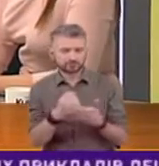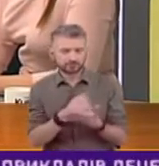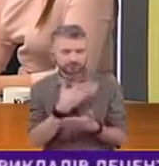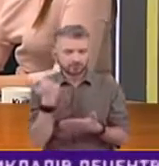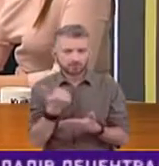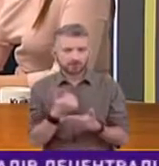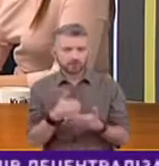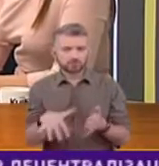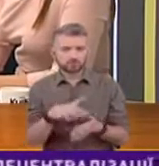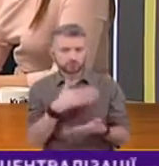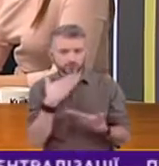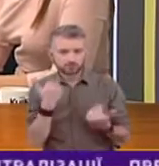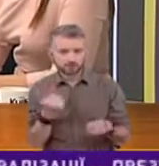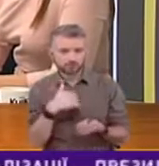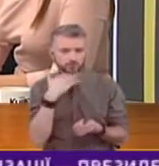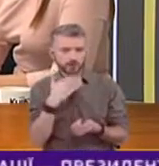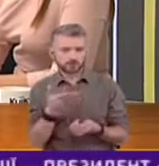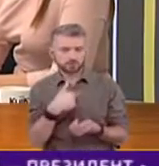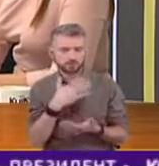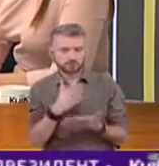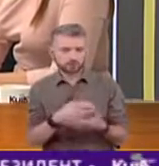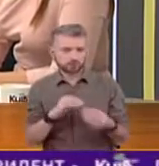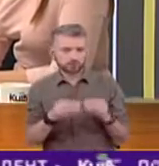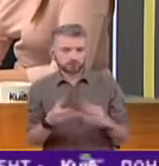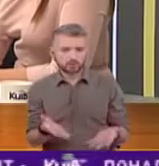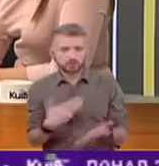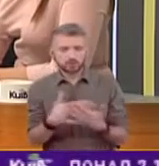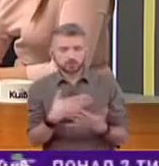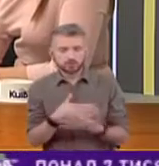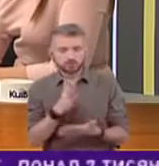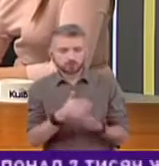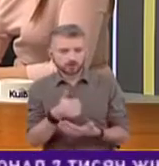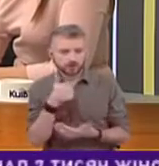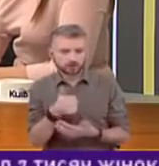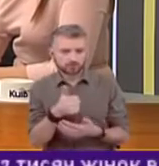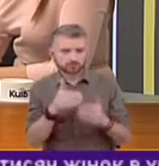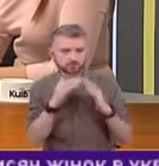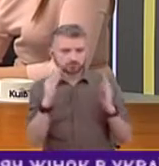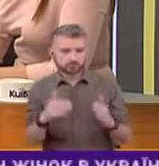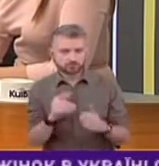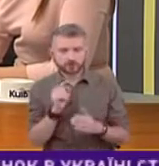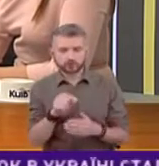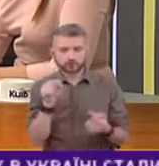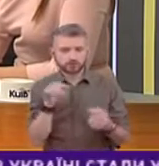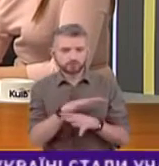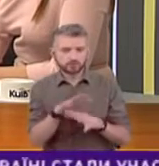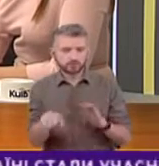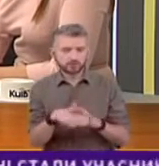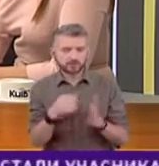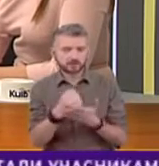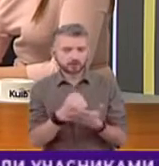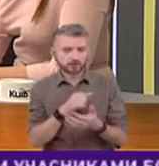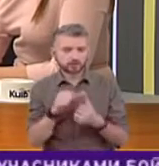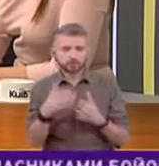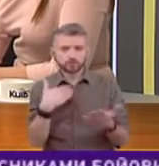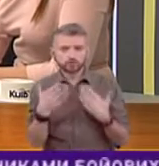немає відповідних площ, і ми маємо з цим, ну, такий казус, наче і маємо гарне приміщення, але воно не підходить під стандарт. Це особливо